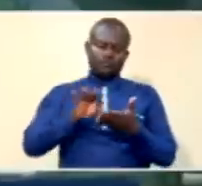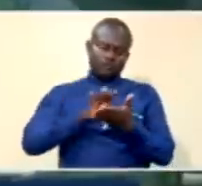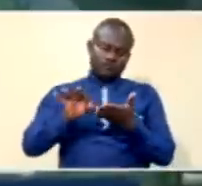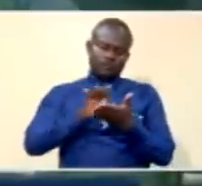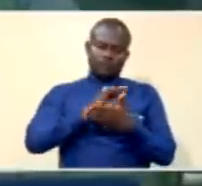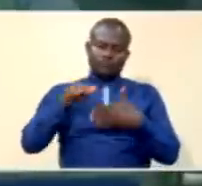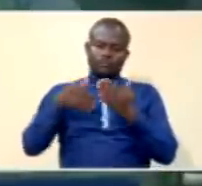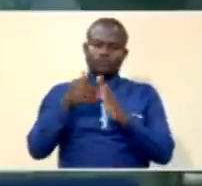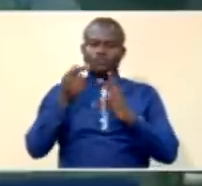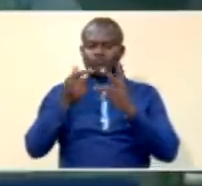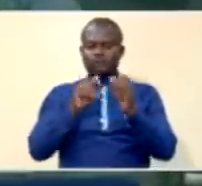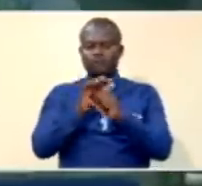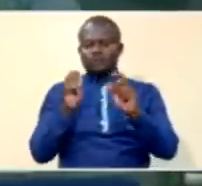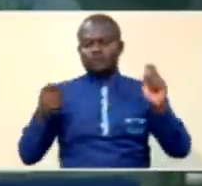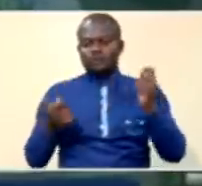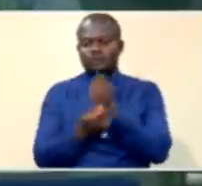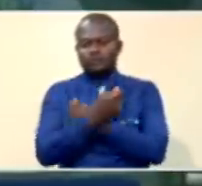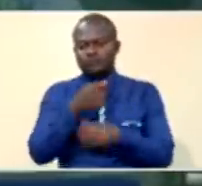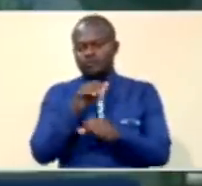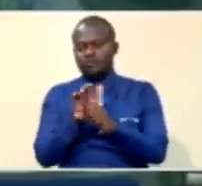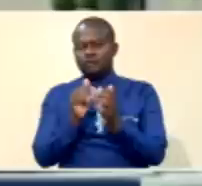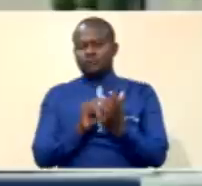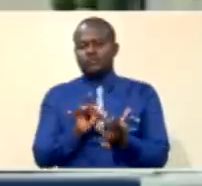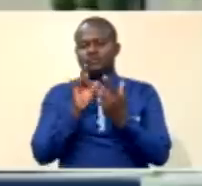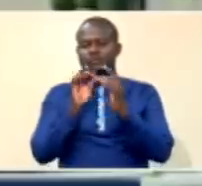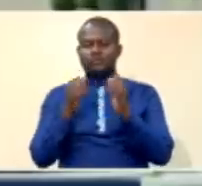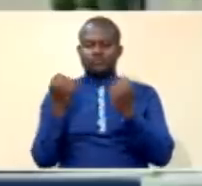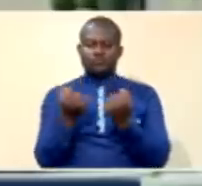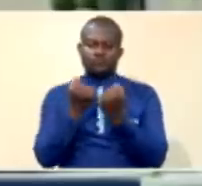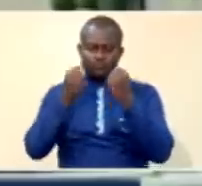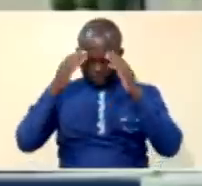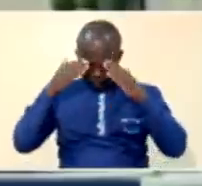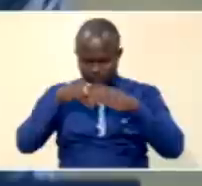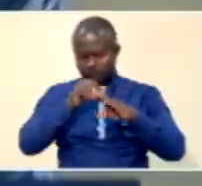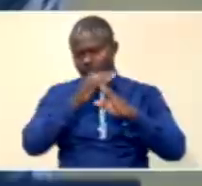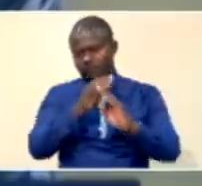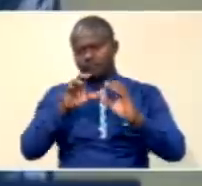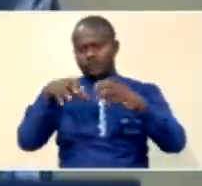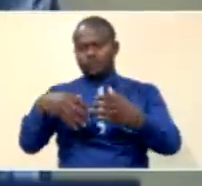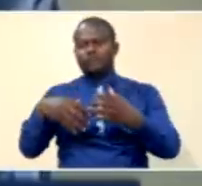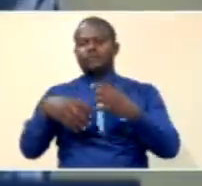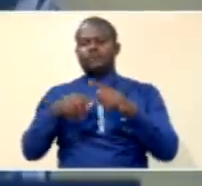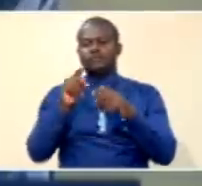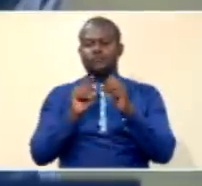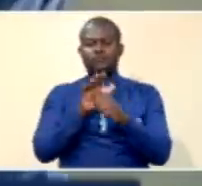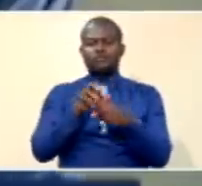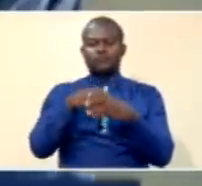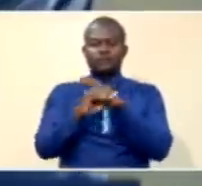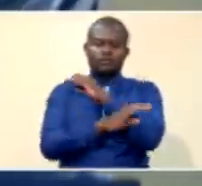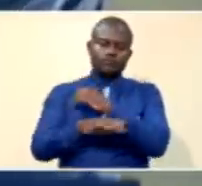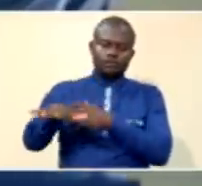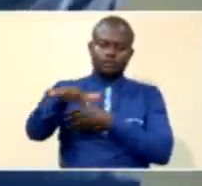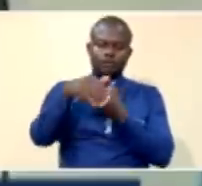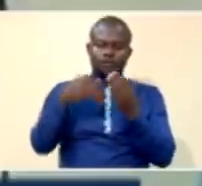hari impinduka nyinshi zabaye mu karere by'umwihariko akaba yagarutse ku ngufu zishyizwe mu kurwanya imitwe ihungabanya umutekano muri ibi bihugu byo